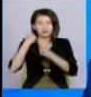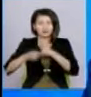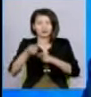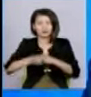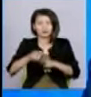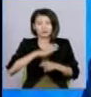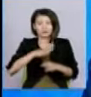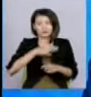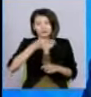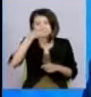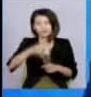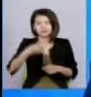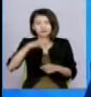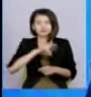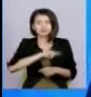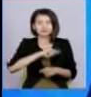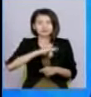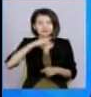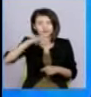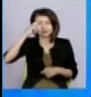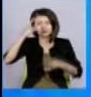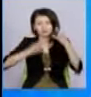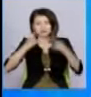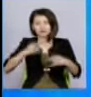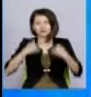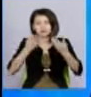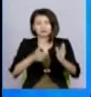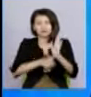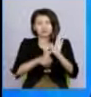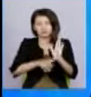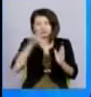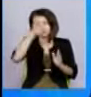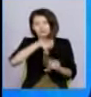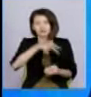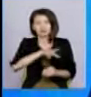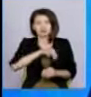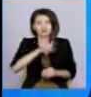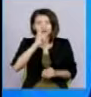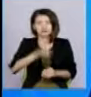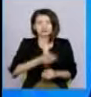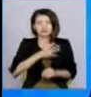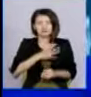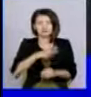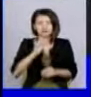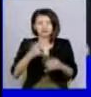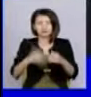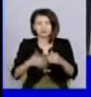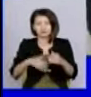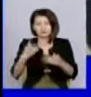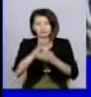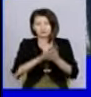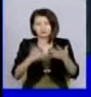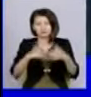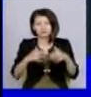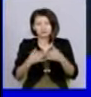болды. Әріптестеріміз Қазақ телевизиясына 60 жыл мерейтойлық медальдармен марапатталды. Олардың қатарында бұл салаға саналы ғұмырын